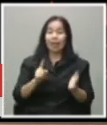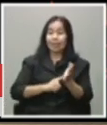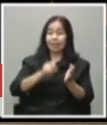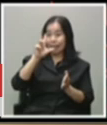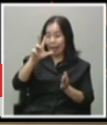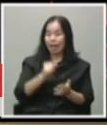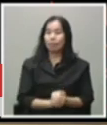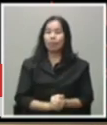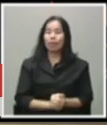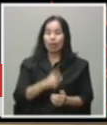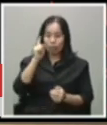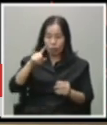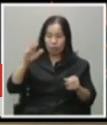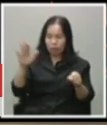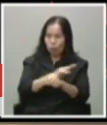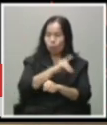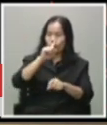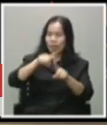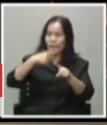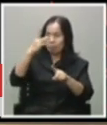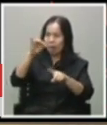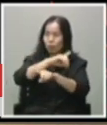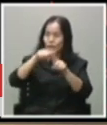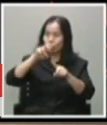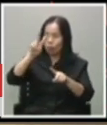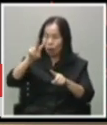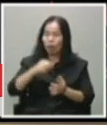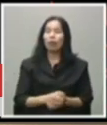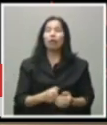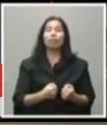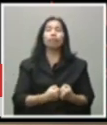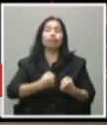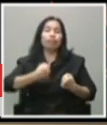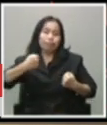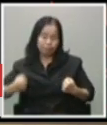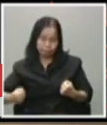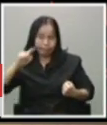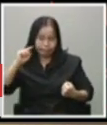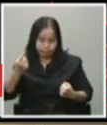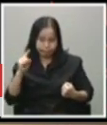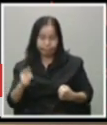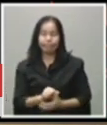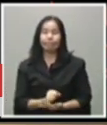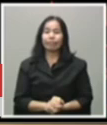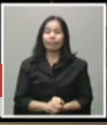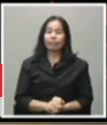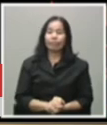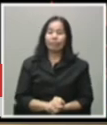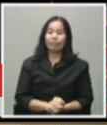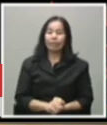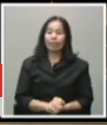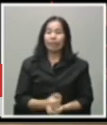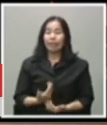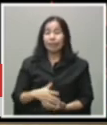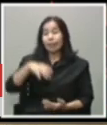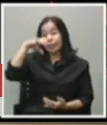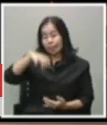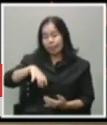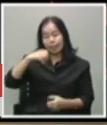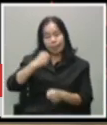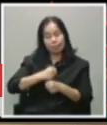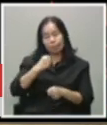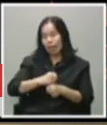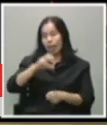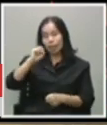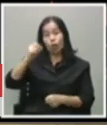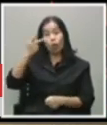อบ2สิงหา2561ก็ล่าช้ากว่ากำหนดไป177วันครับสำนักงานสตม.ก็เลยมีความเห็น